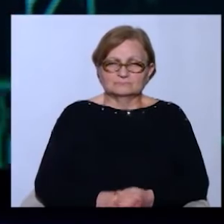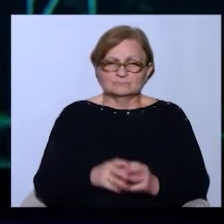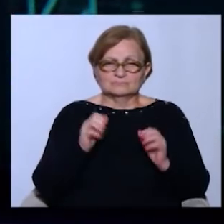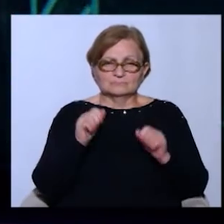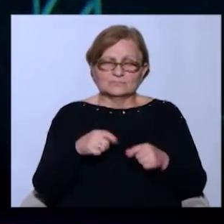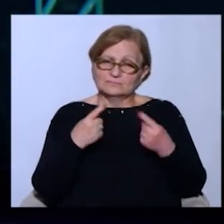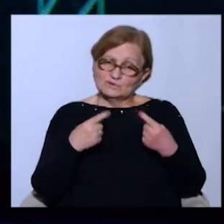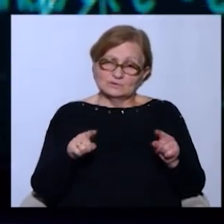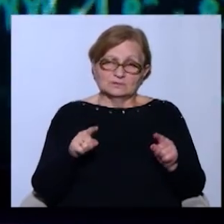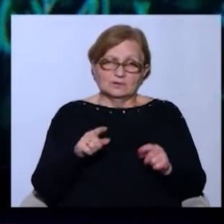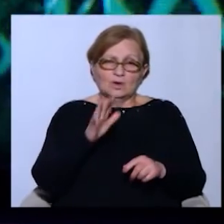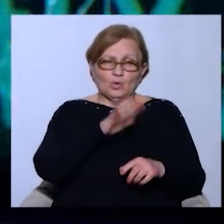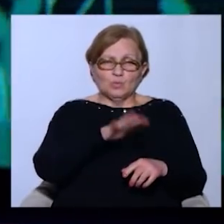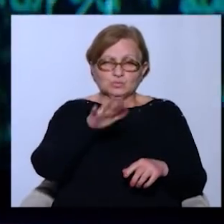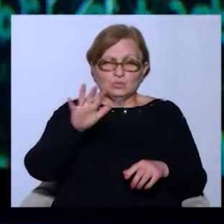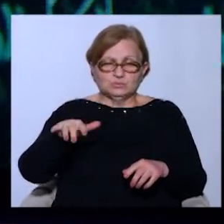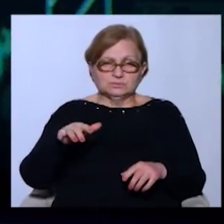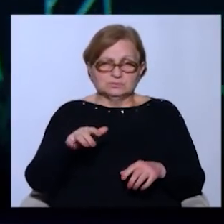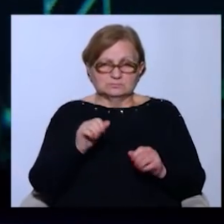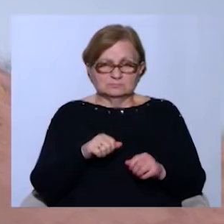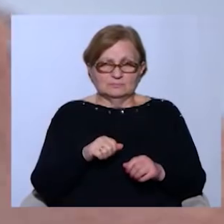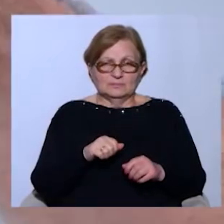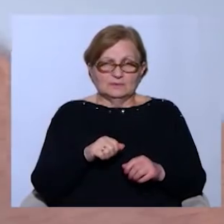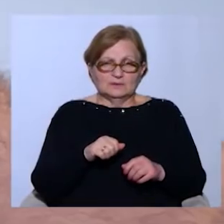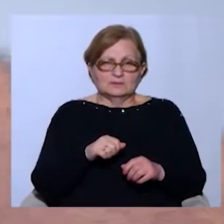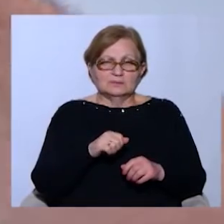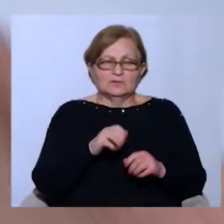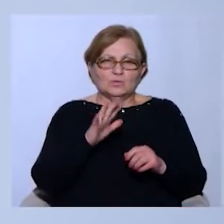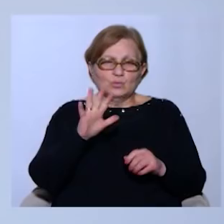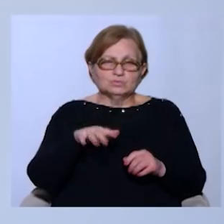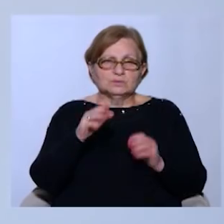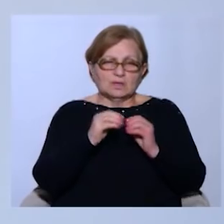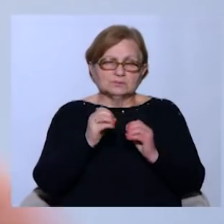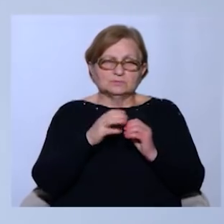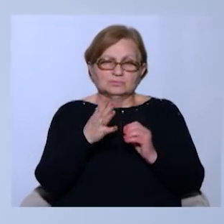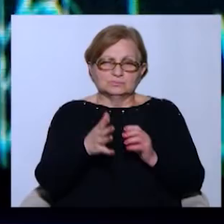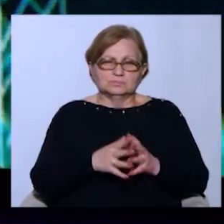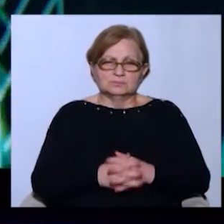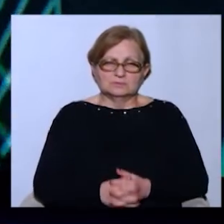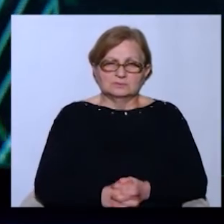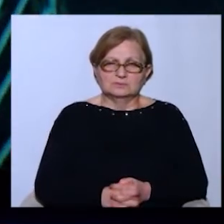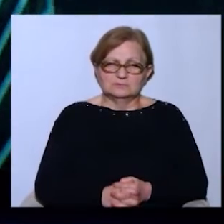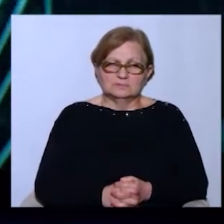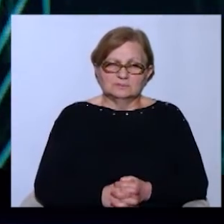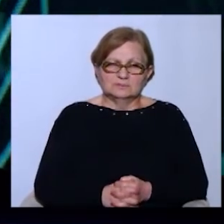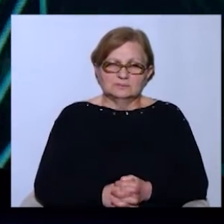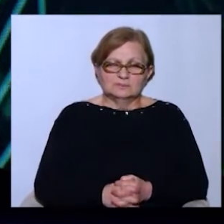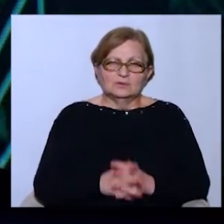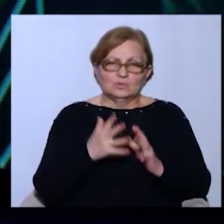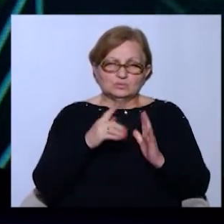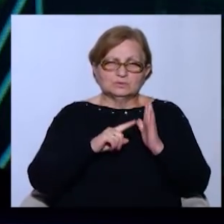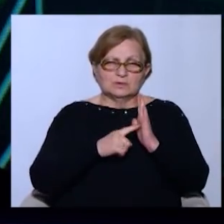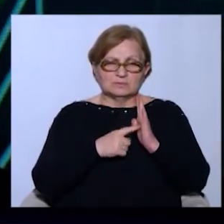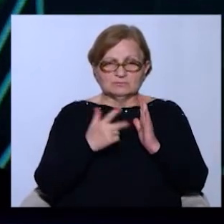დავითვალოთ სხვანაირადაც, 5-5-ად. 5, 10, 15. ანუ 5-ეული აღებული